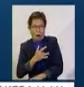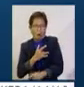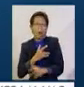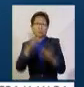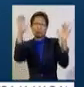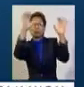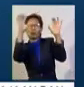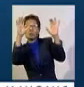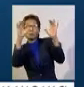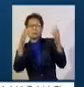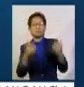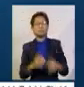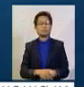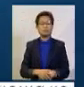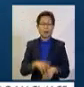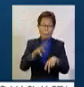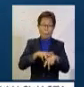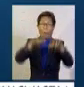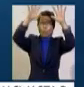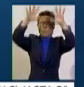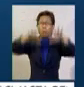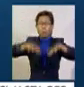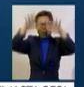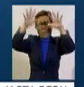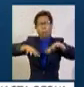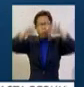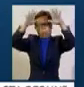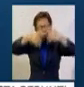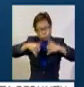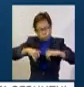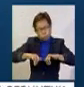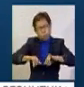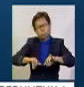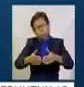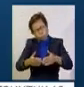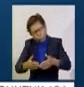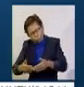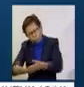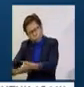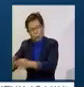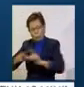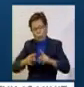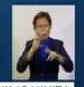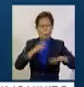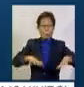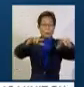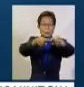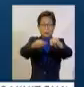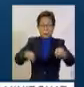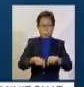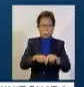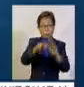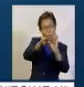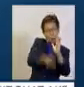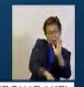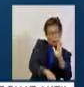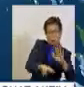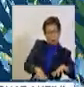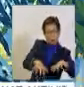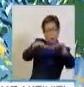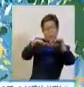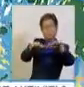perkembangan cuaca semasa. Amaran hujan lebat berterusan ini adalah boleh menyebabkan banjir di kawasan-kawasan yang berkedudukan